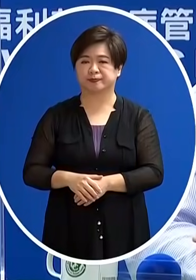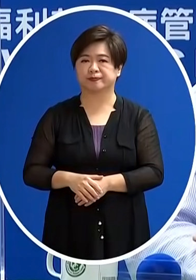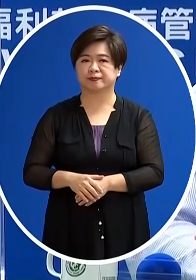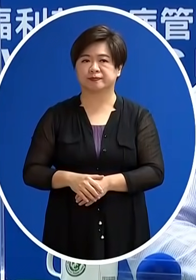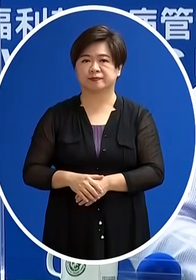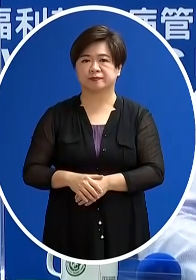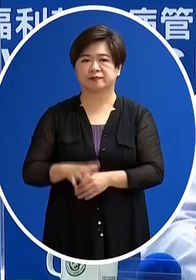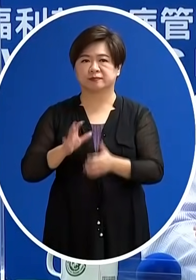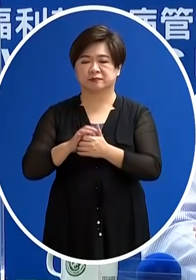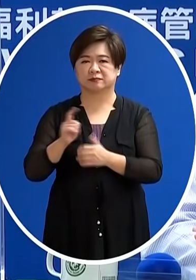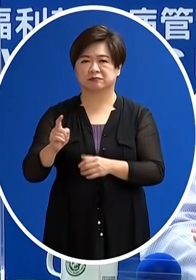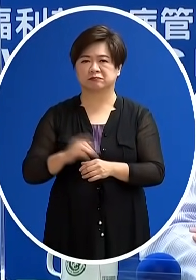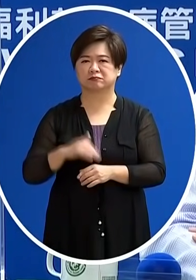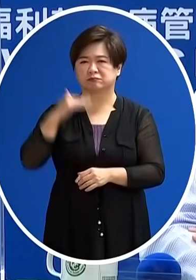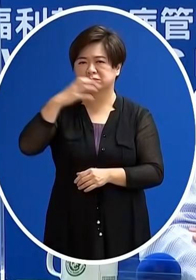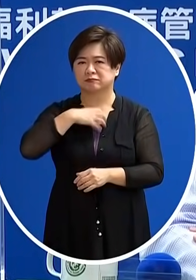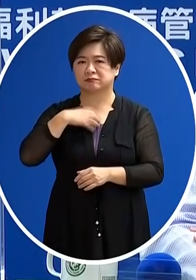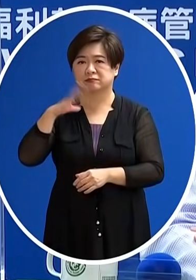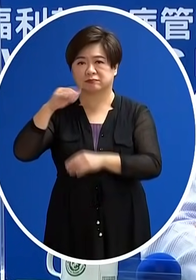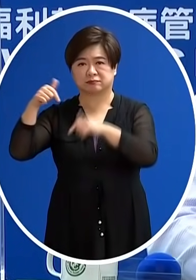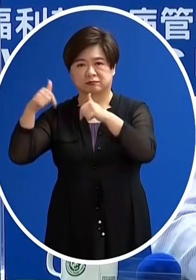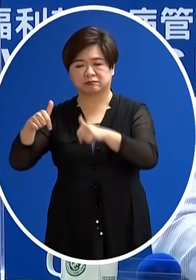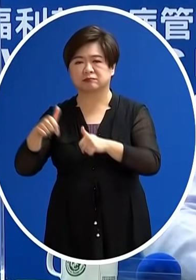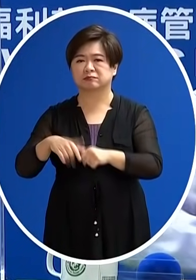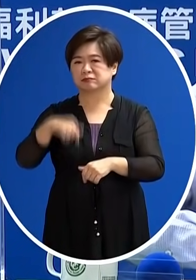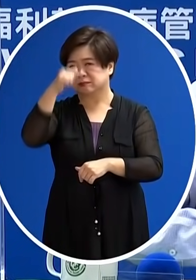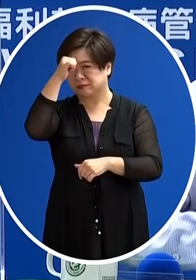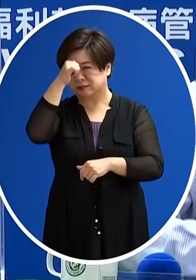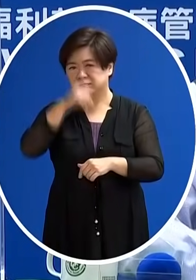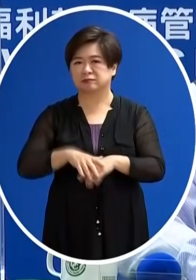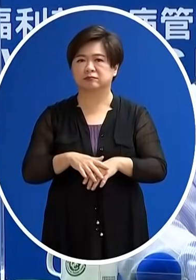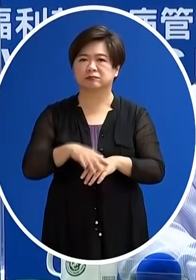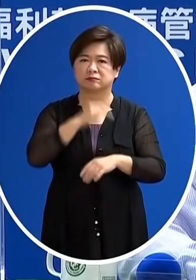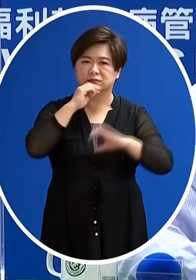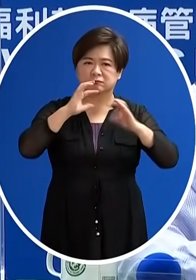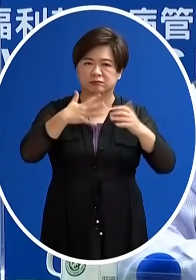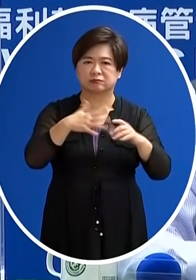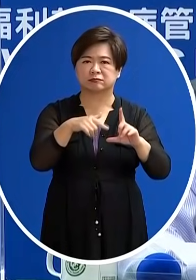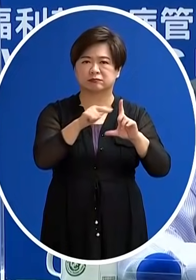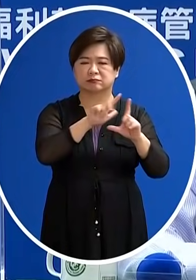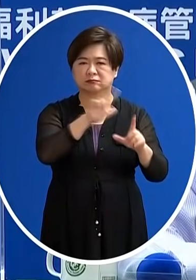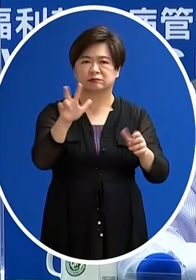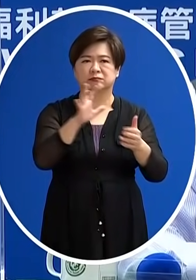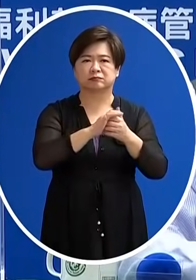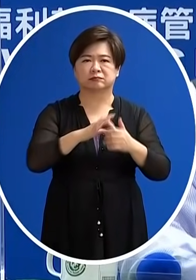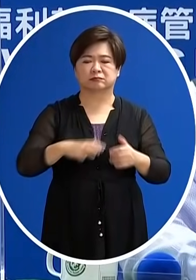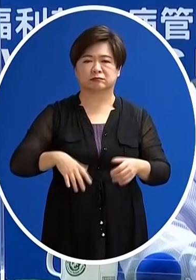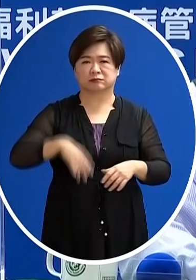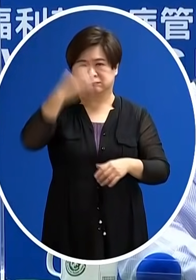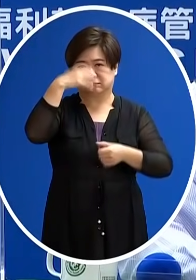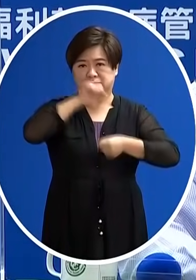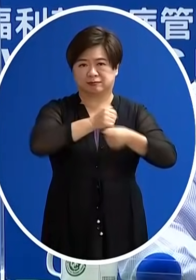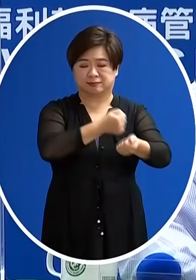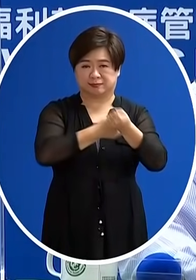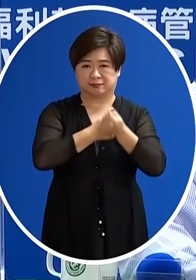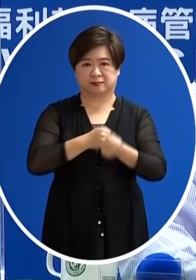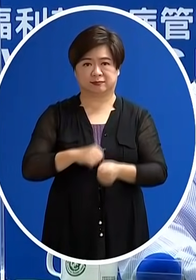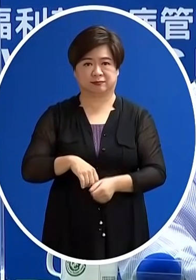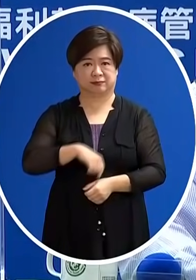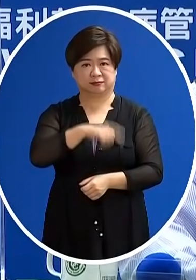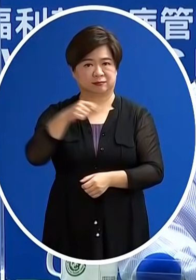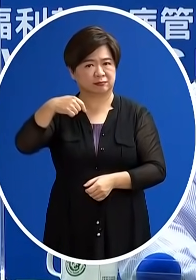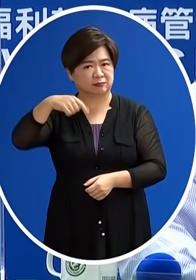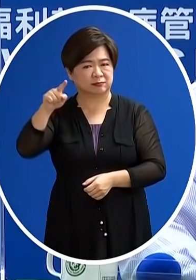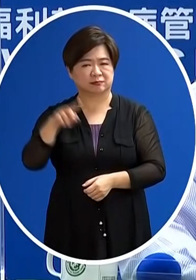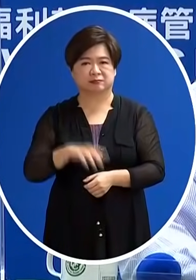在重点高风险的巴西、印度、英国、秘鲁、以色列、印尼及孟加拉，这包含14天的旅游史，